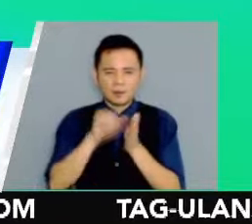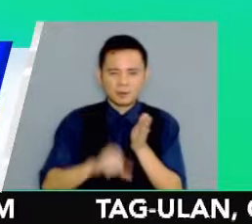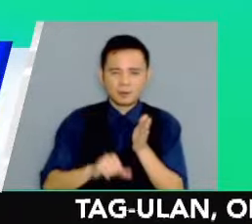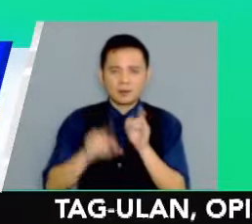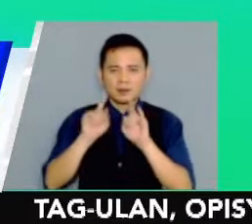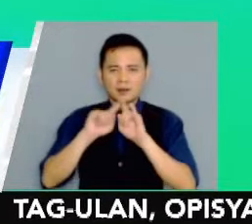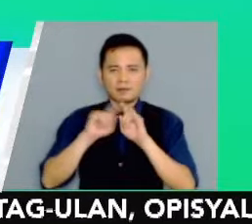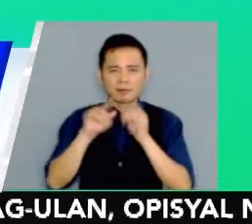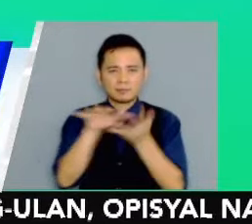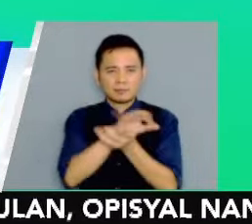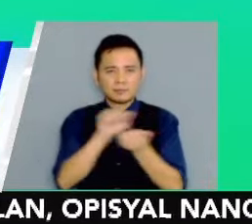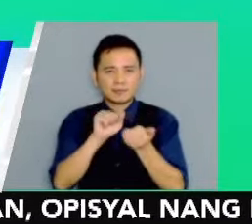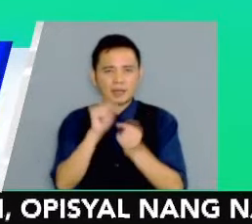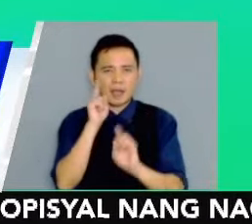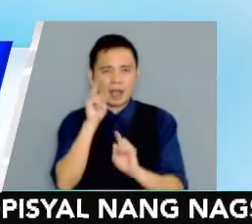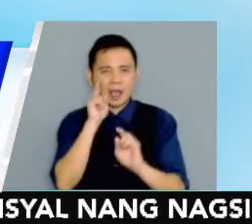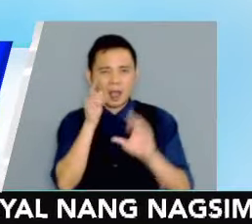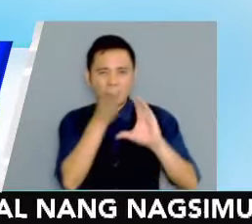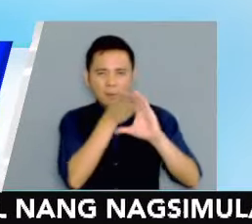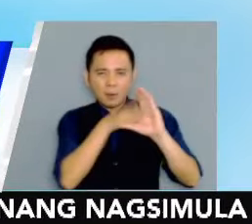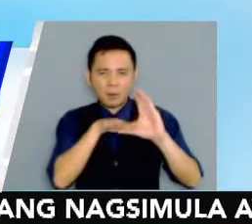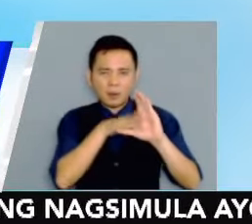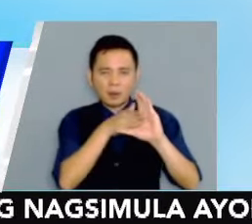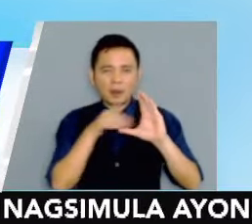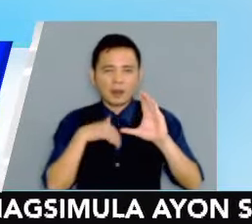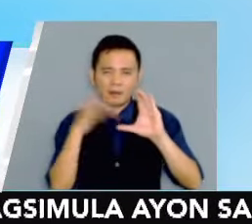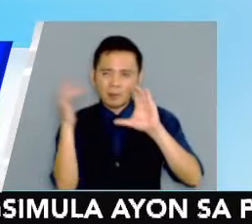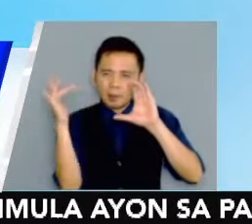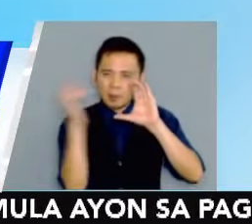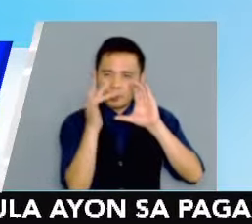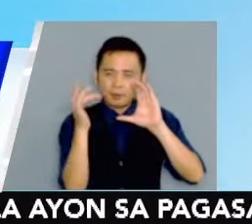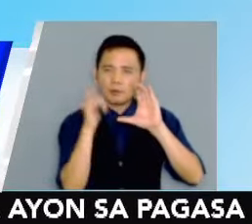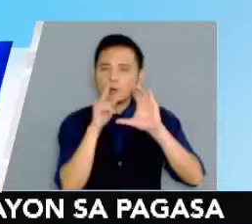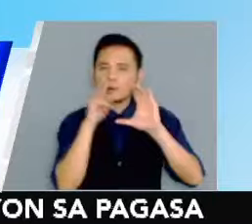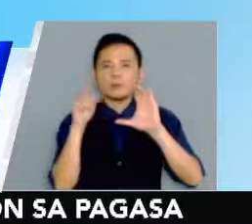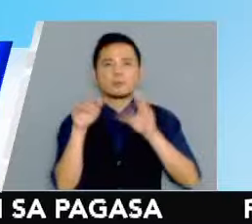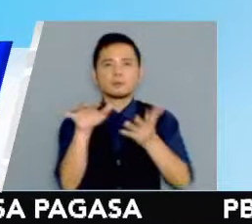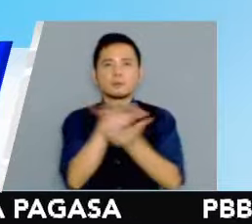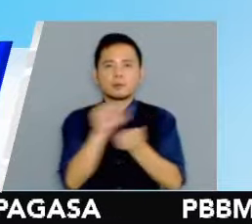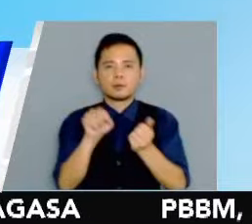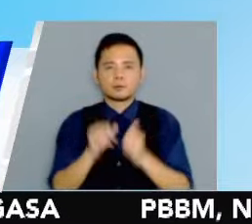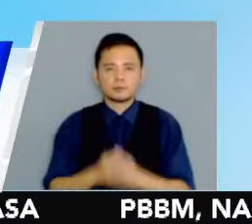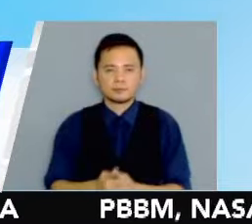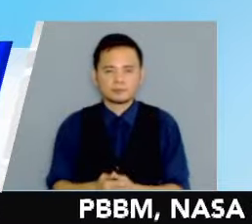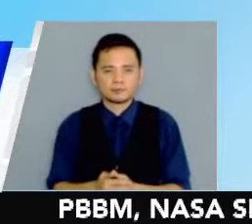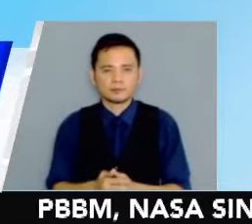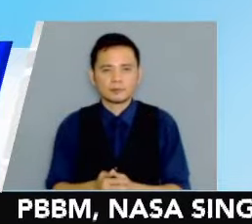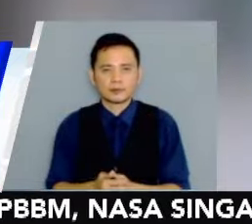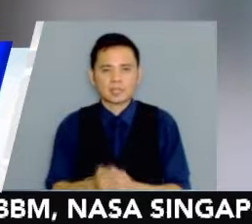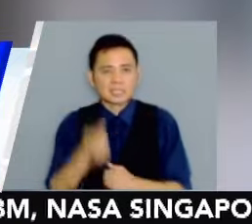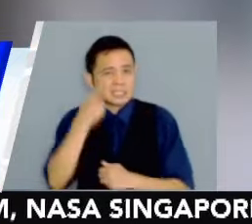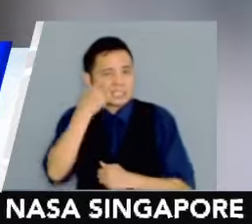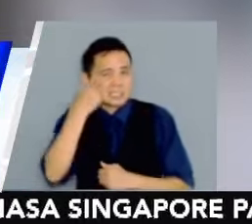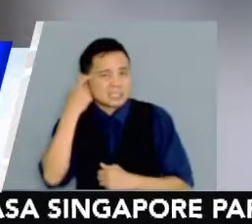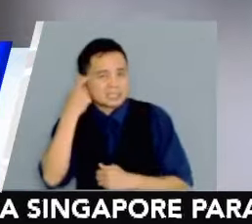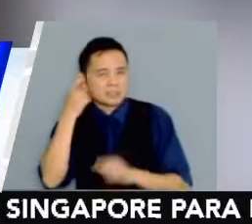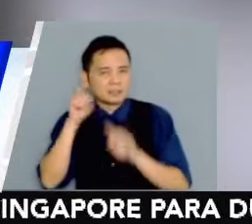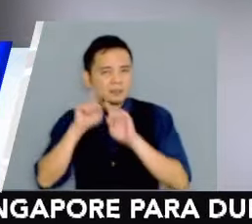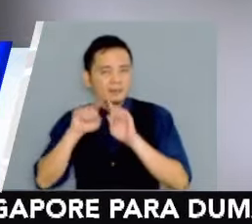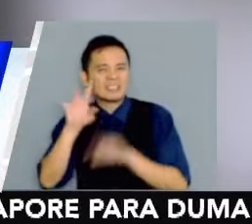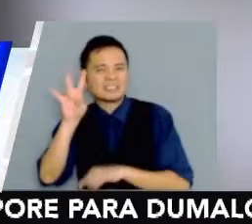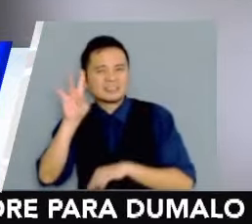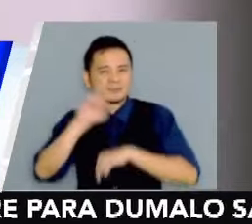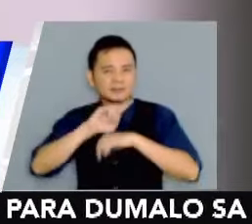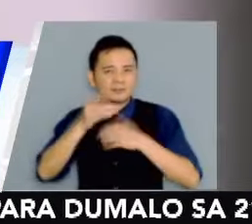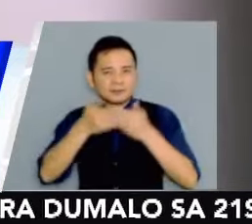mata kung saan ipinapatong ang contact lenses. Gumaling naman daw ang mga gasgas 7 days matapos gamutin. Payo ni